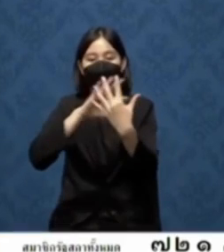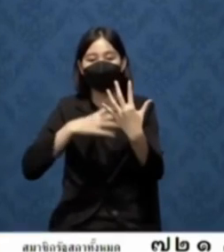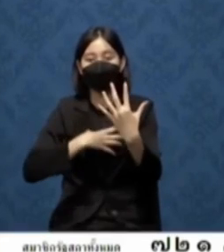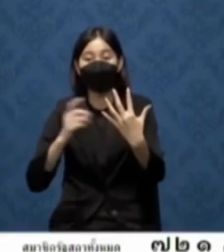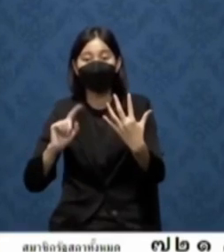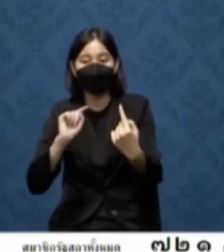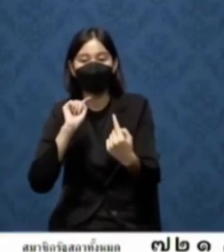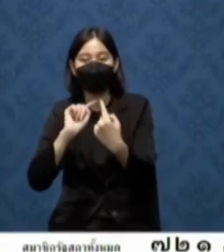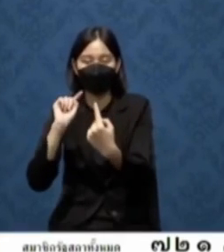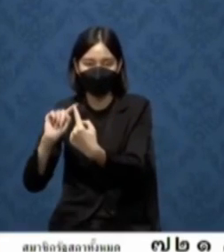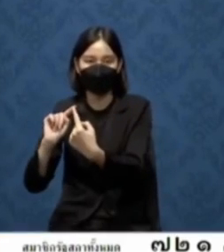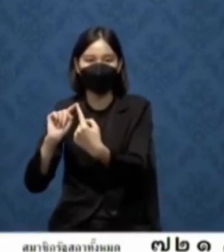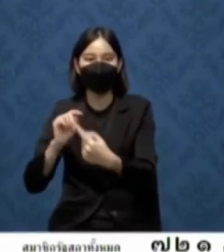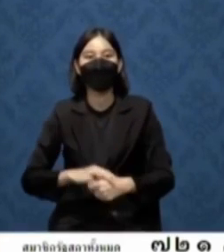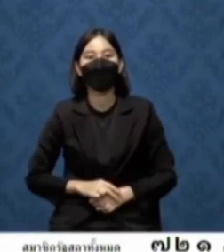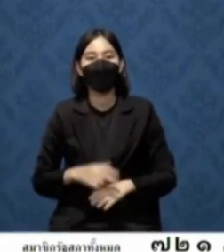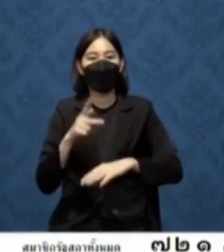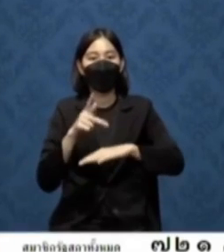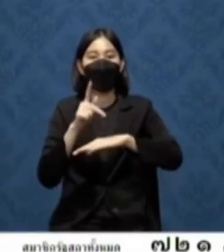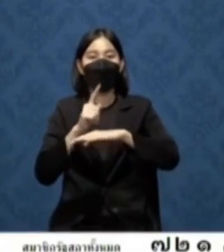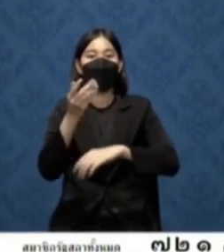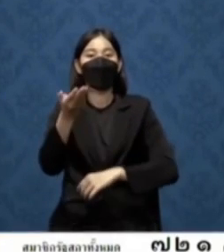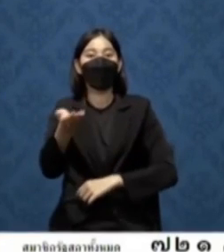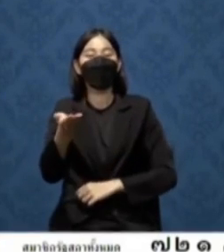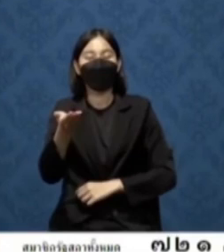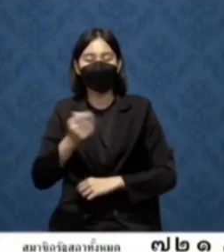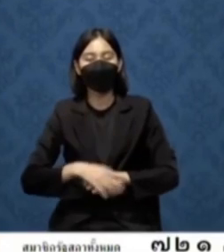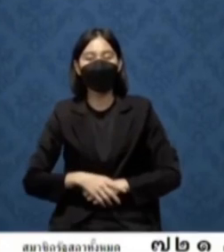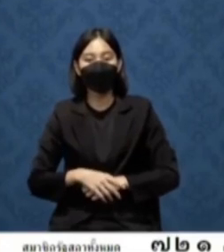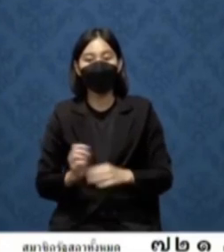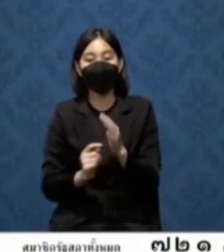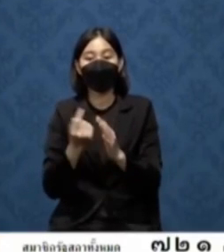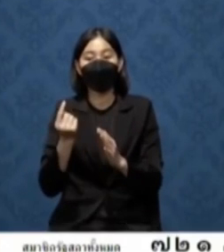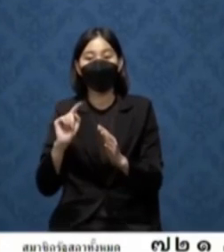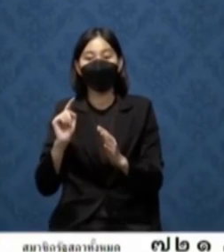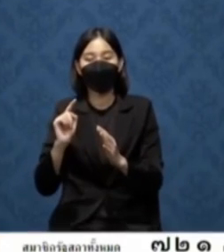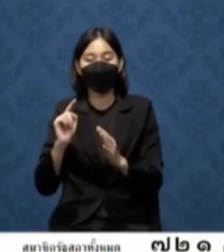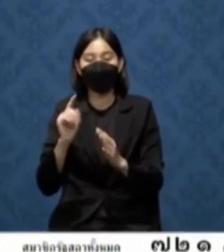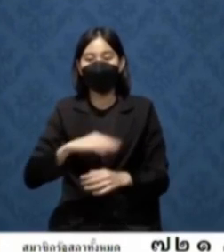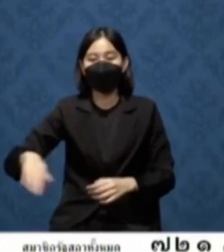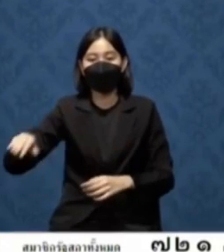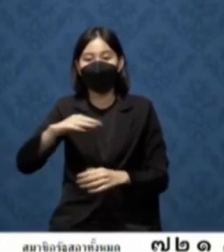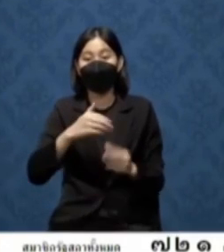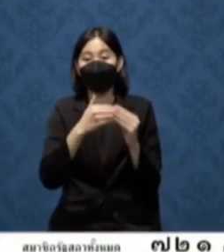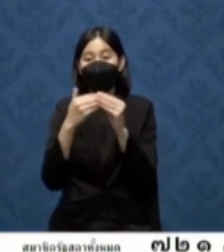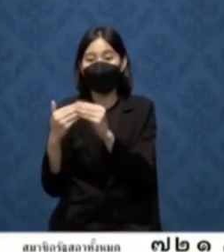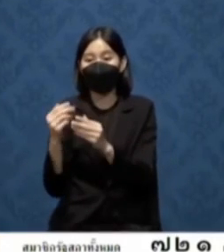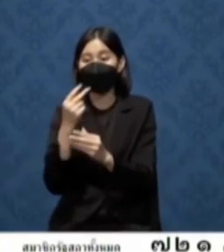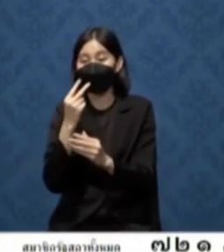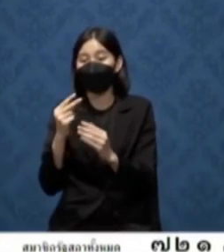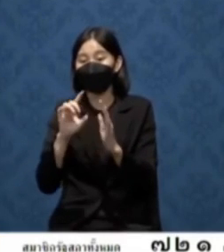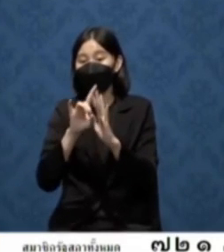ะสมท่านประธานครับผมเริ่มจากที่มาผมพาทุกท่านไปที่จังหวัดร้อยเอ็ดผ